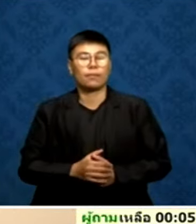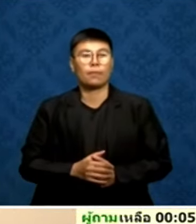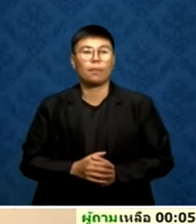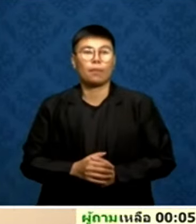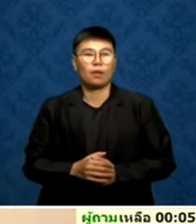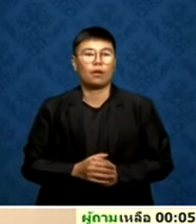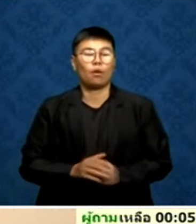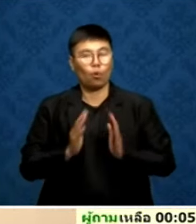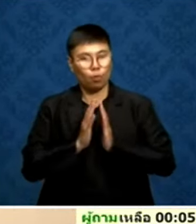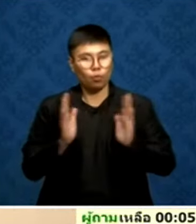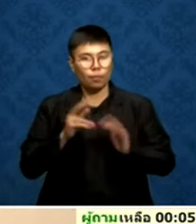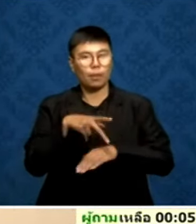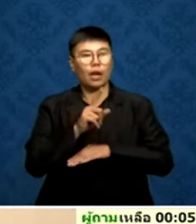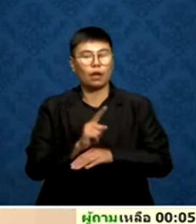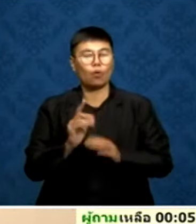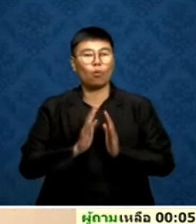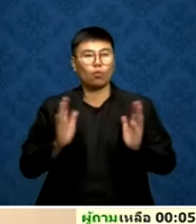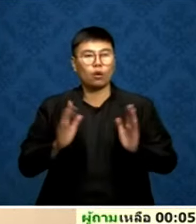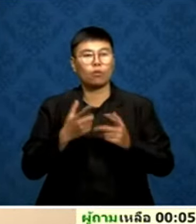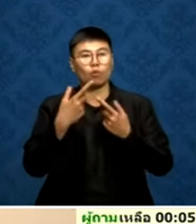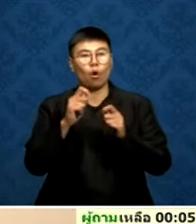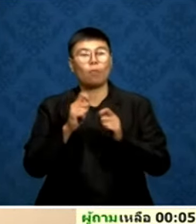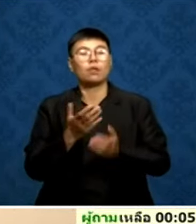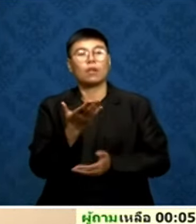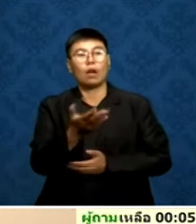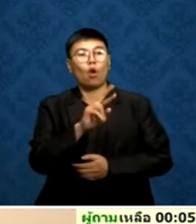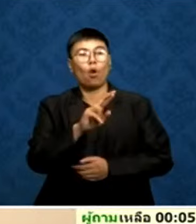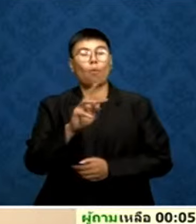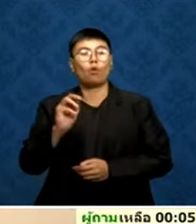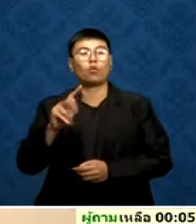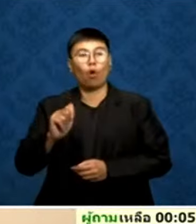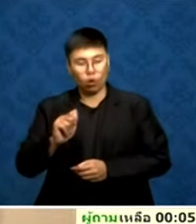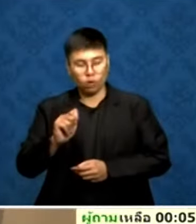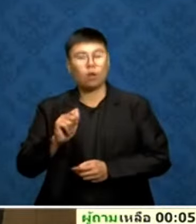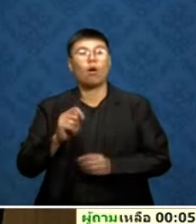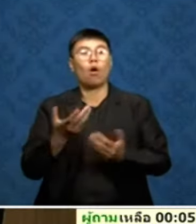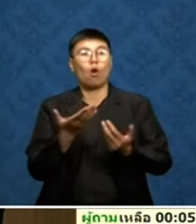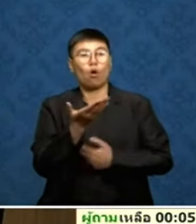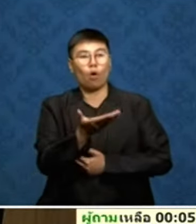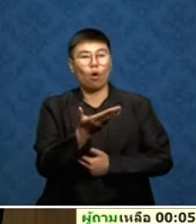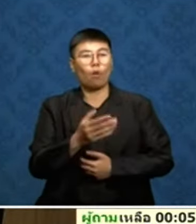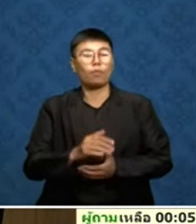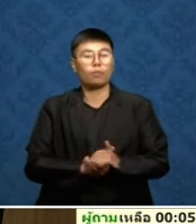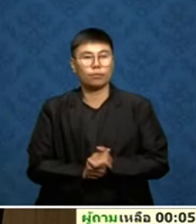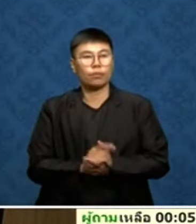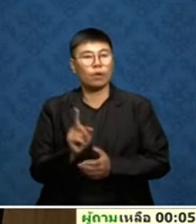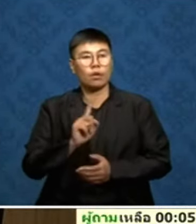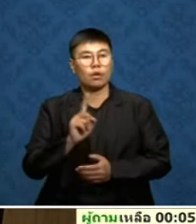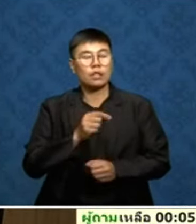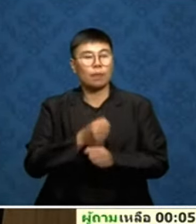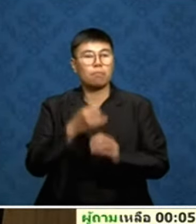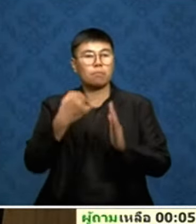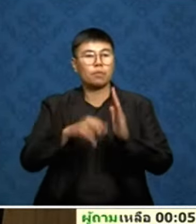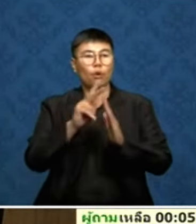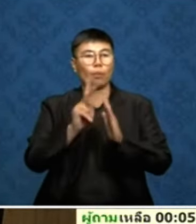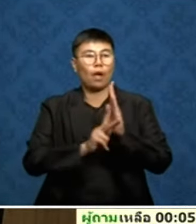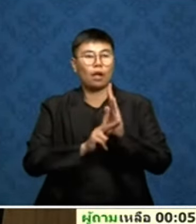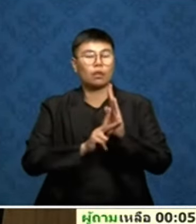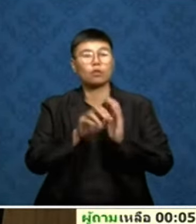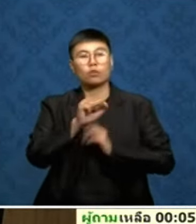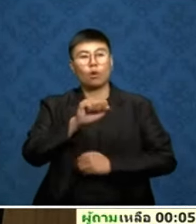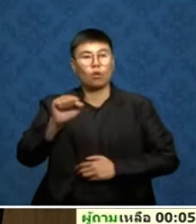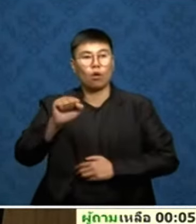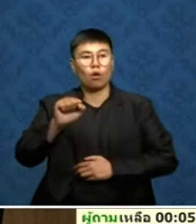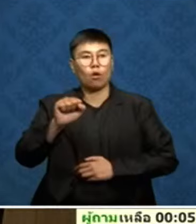ขอบคุณท่านประธานครับแล้วก็ขอบคุณคำตอบจากท่านรัฐมนตรีนะครับซึ่งก็ขอเรียนอย่างนี้ครับเรื่องการกระทำผิดกฎหมายนะครับสส